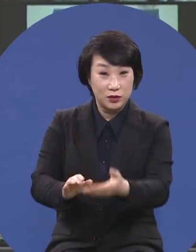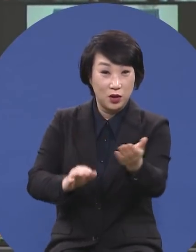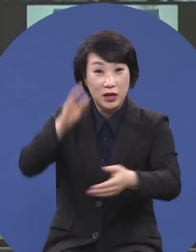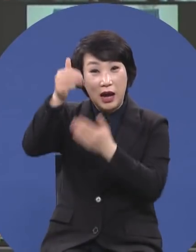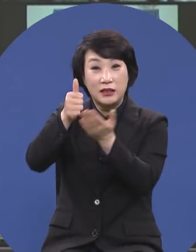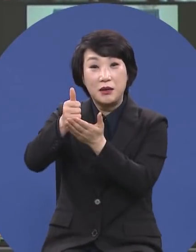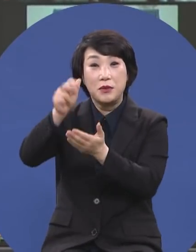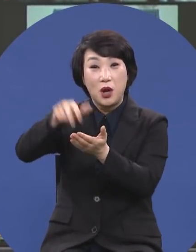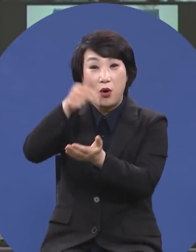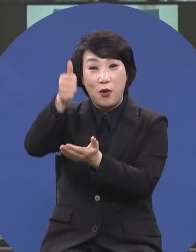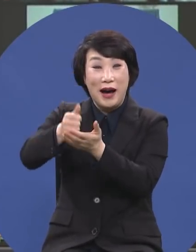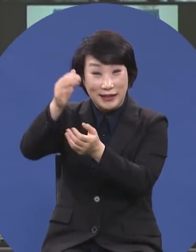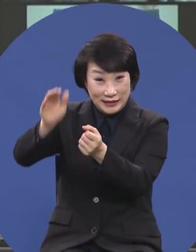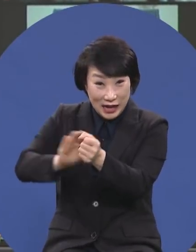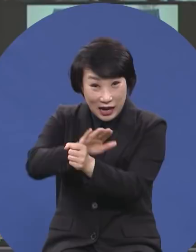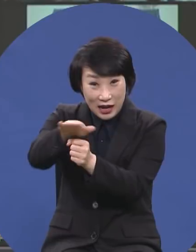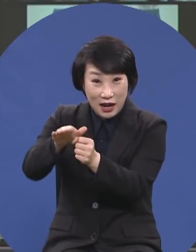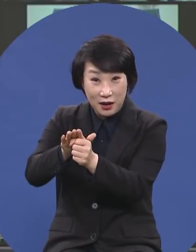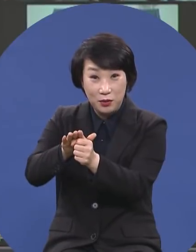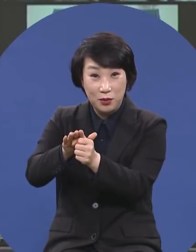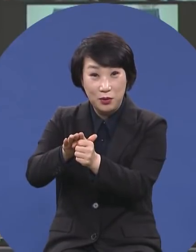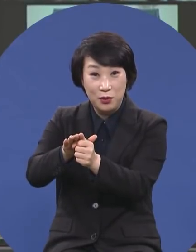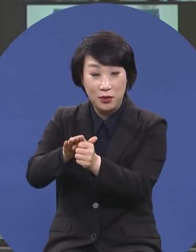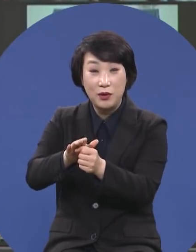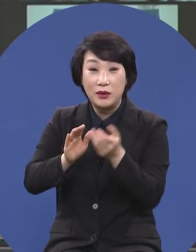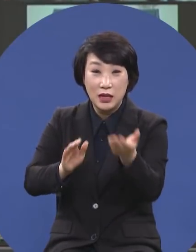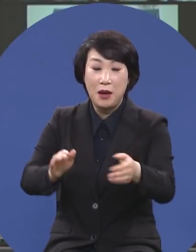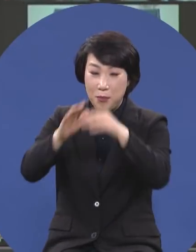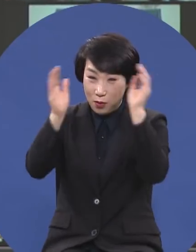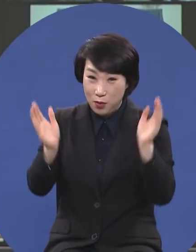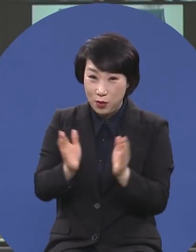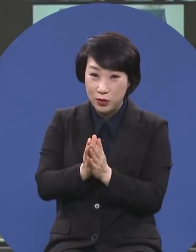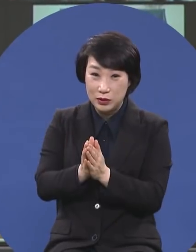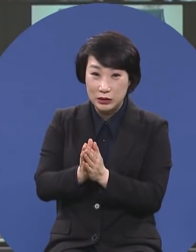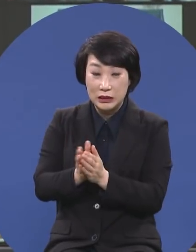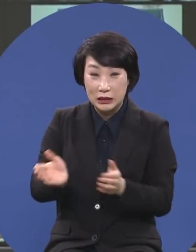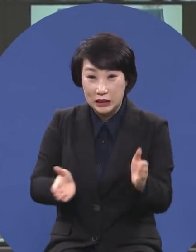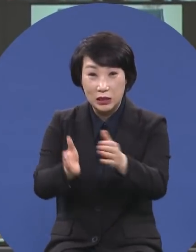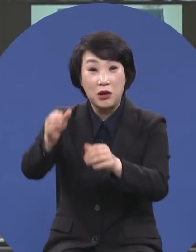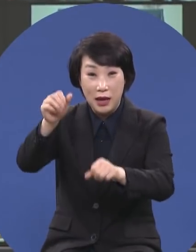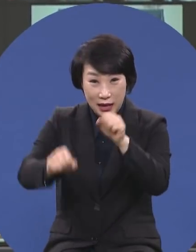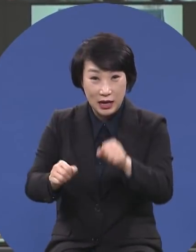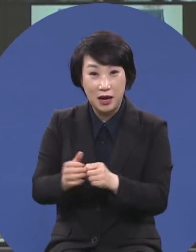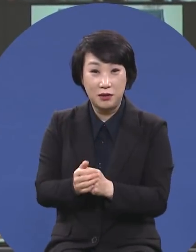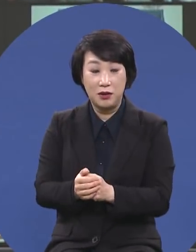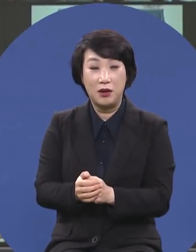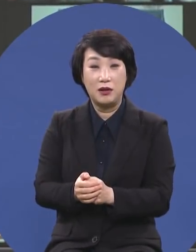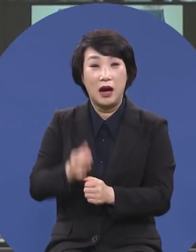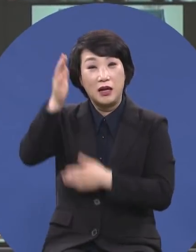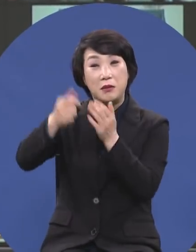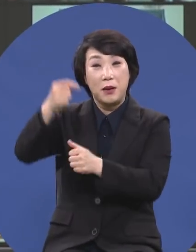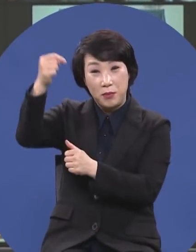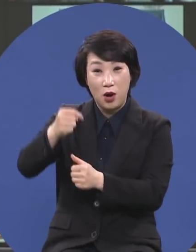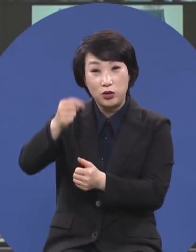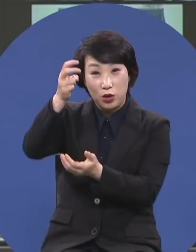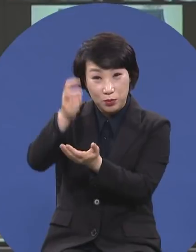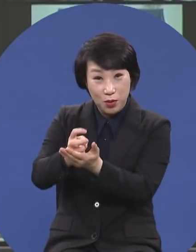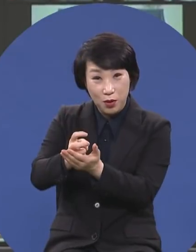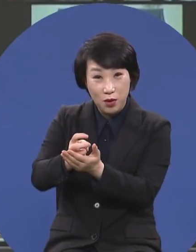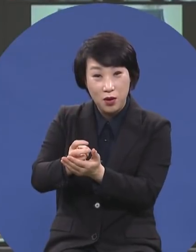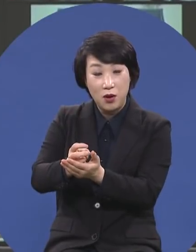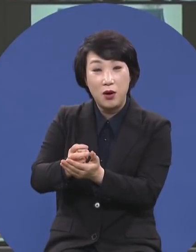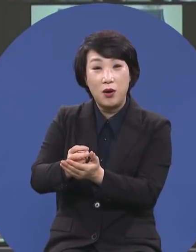하나님 여호와를 사랑하고 네 모든 길로 행하며 그의 명령과